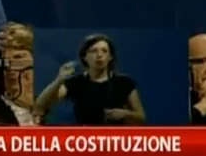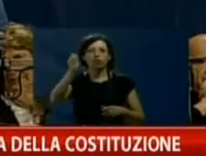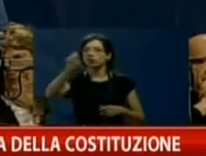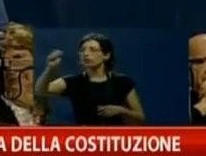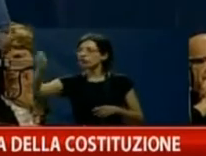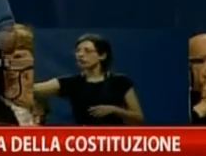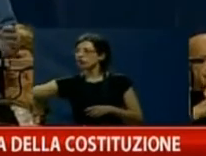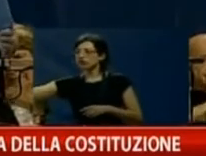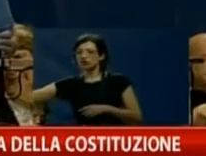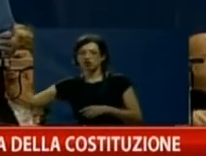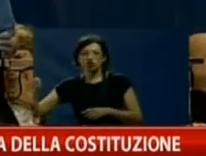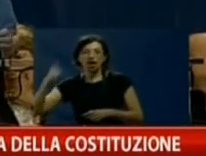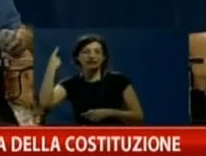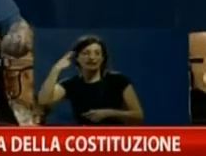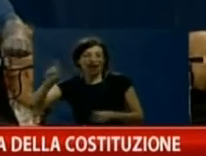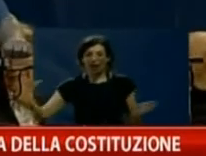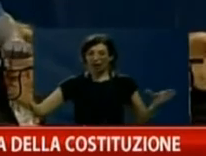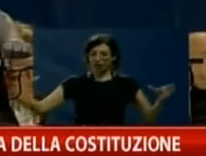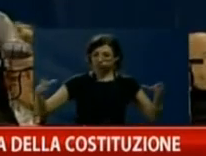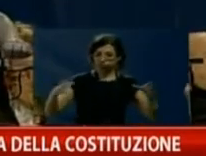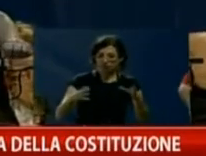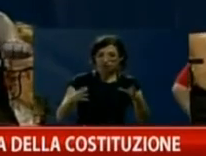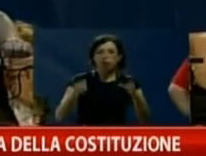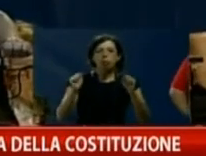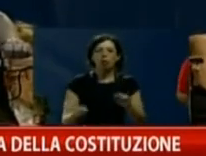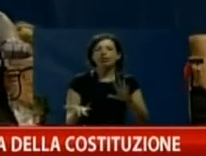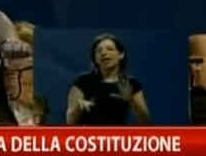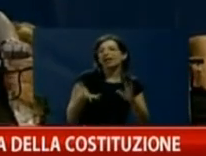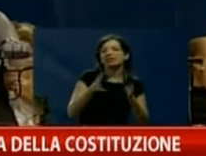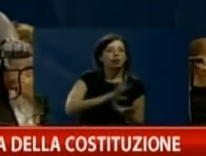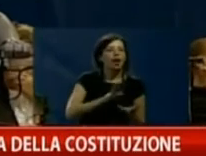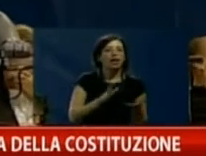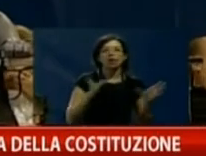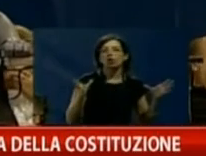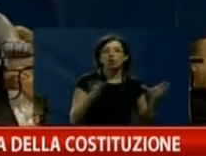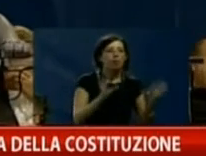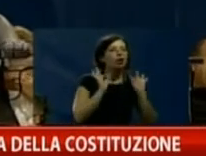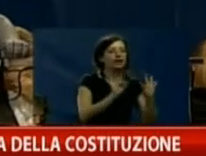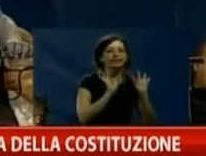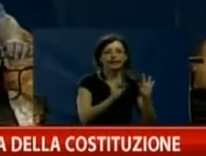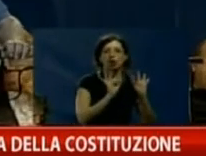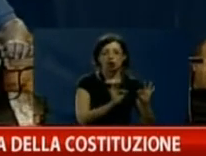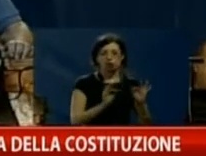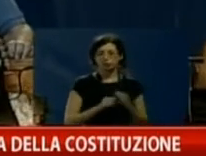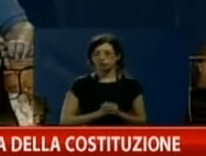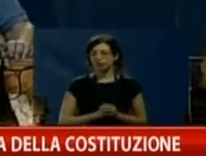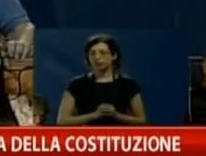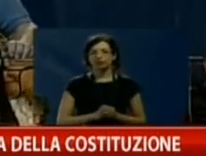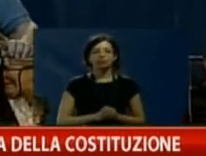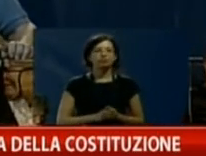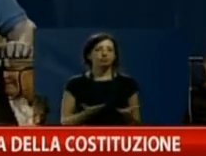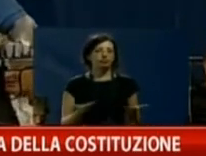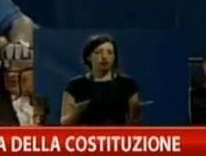massa critica in questo paese. Perché noi dobbiamo in questo momento, e faccio un e chiudo